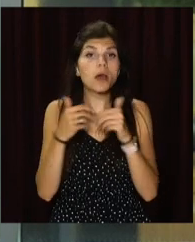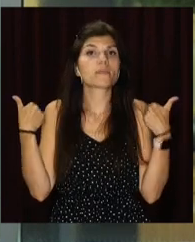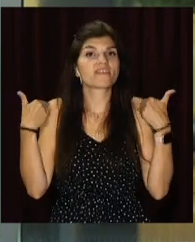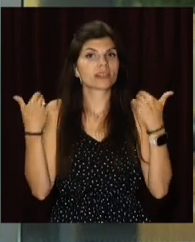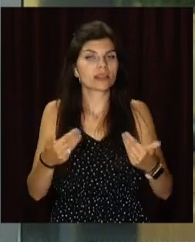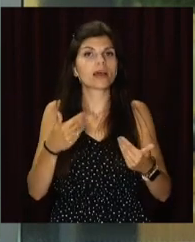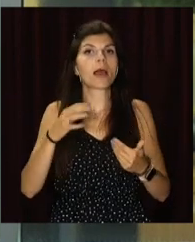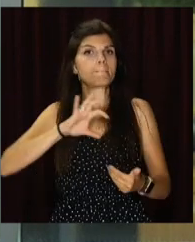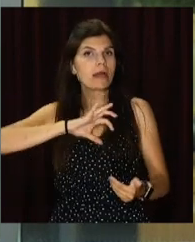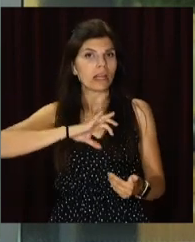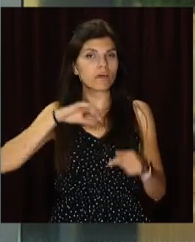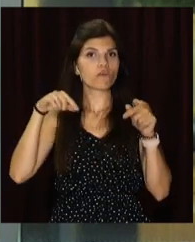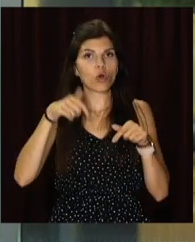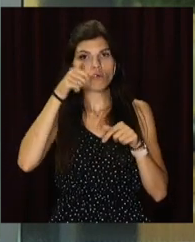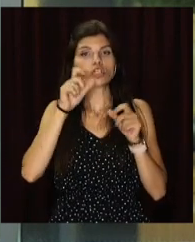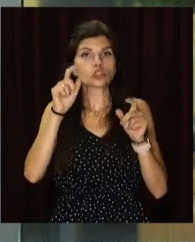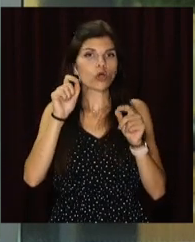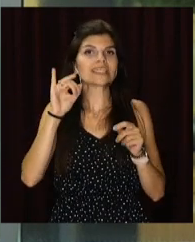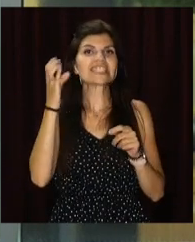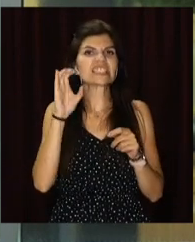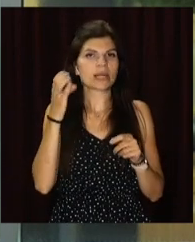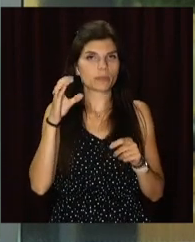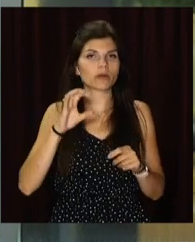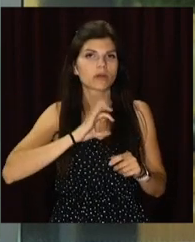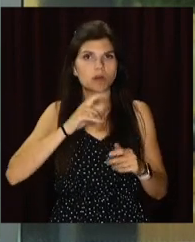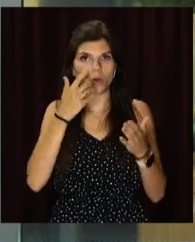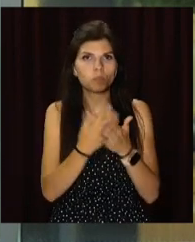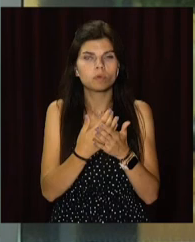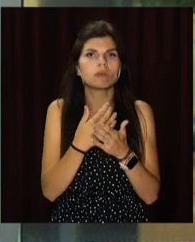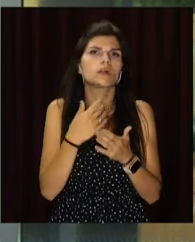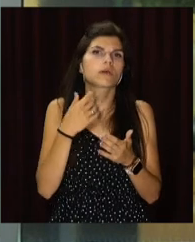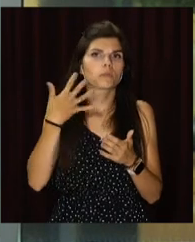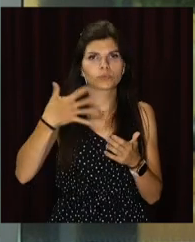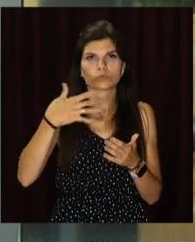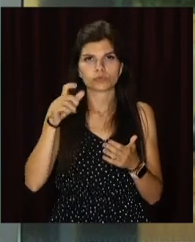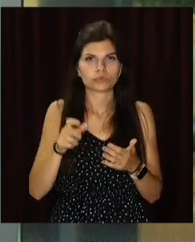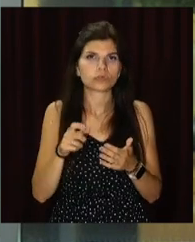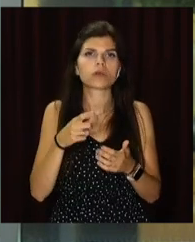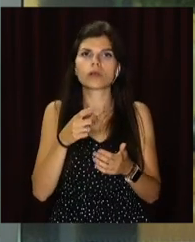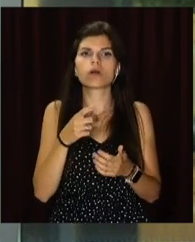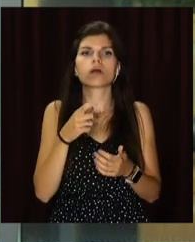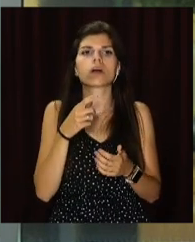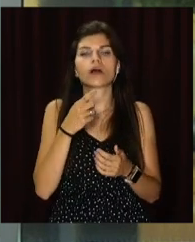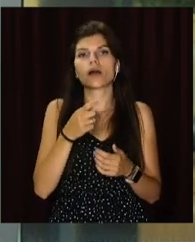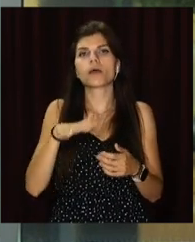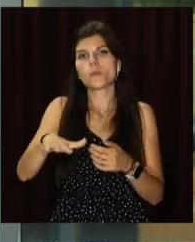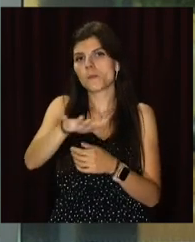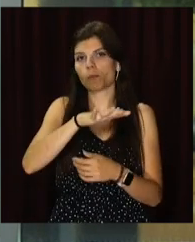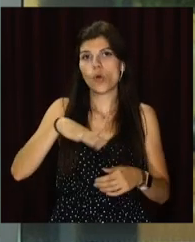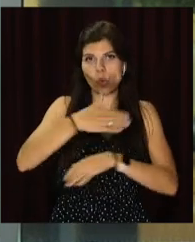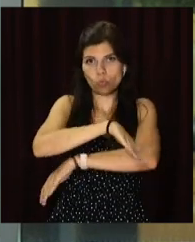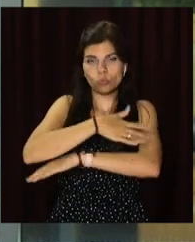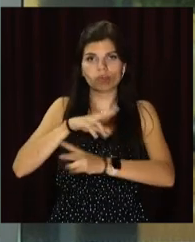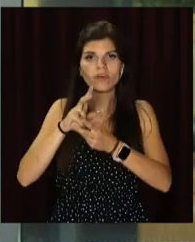привітали медалістів. Цьогоріч золоті та срібні відзнаки здобули майже півсотні випускників. Для урочистостей обрали майданчик «Просто неба»